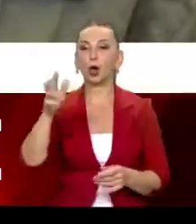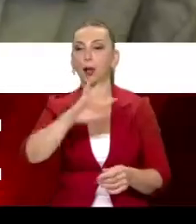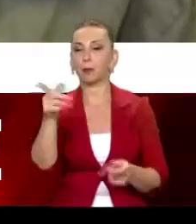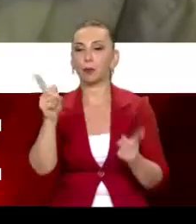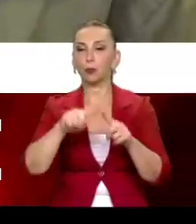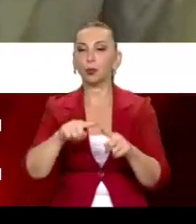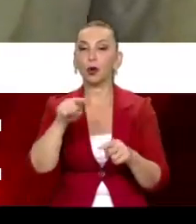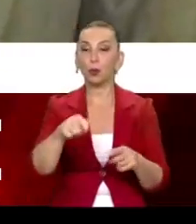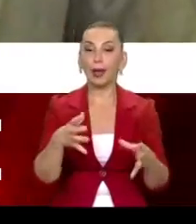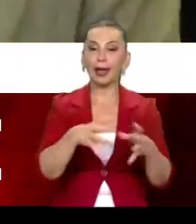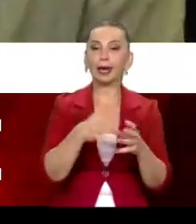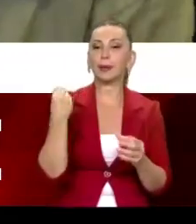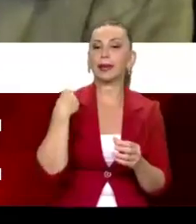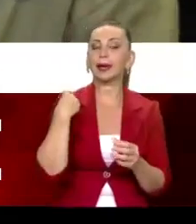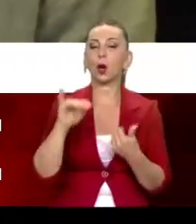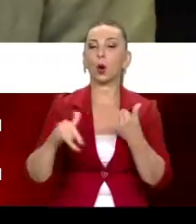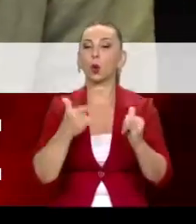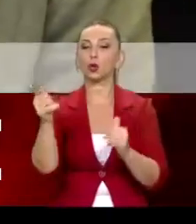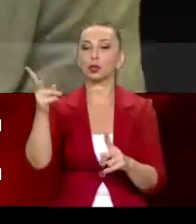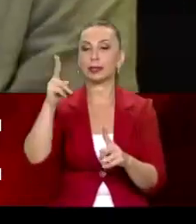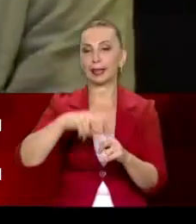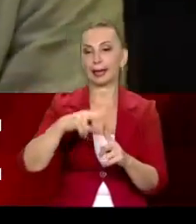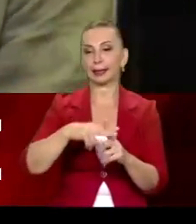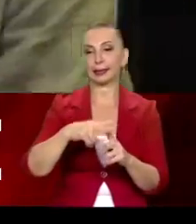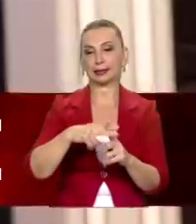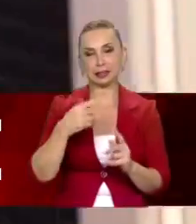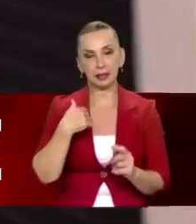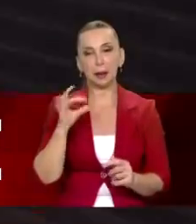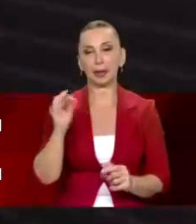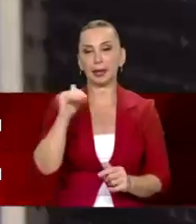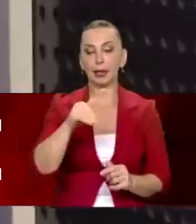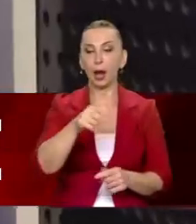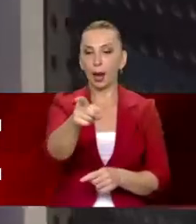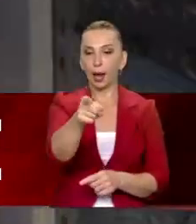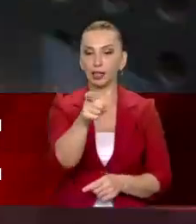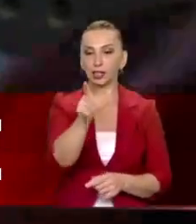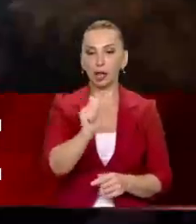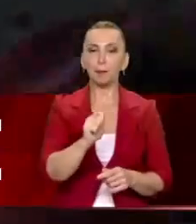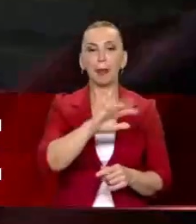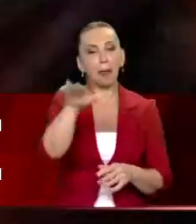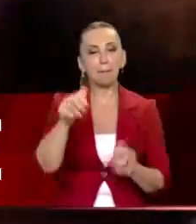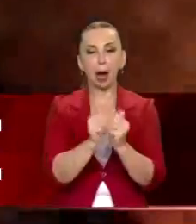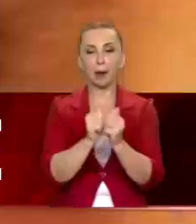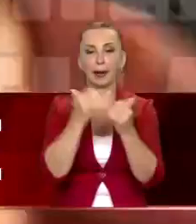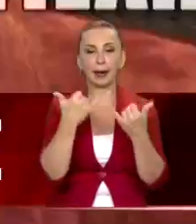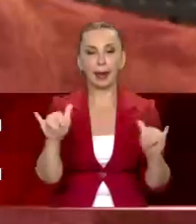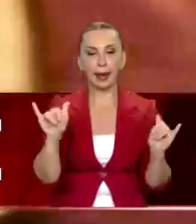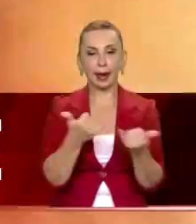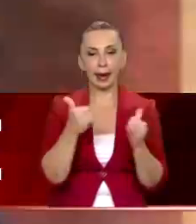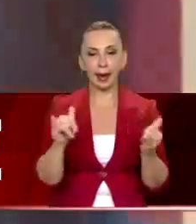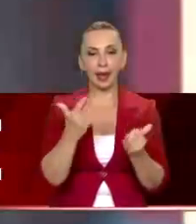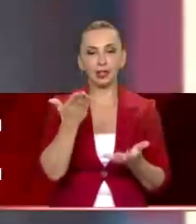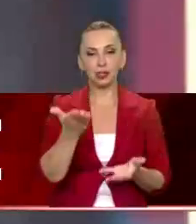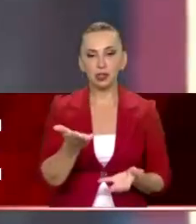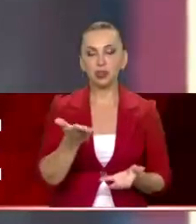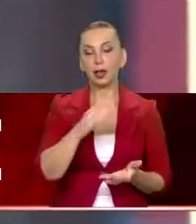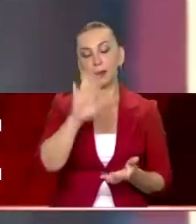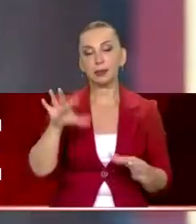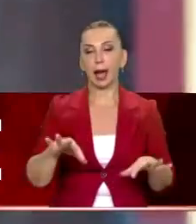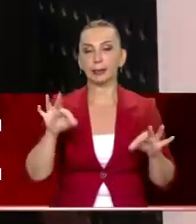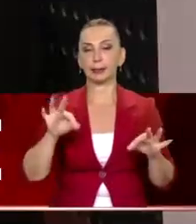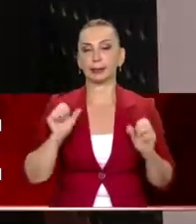yeni oyuncular dahil olduğunda beraber ısınmak için geliyoruz. Atış yaparken hem eğlendiler hem aksiyon sahnelerine